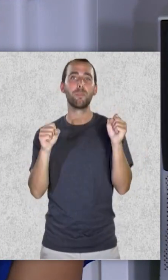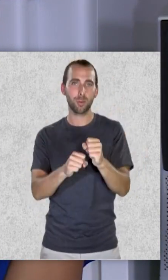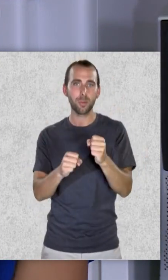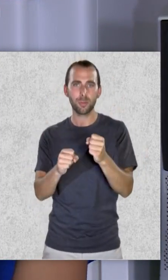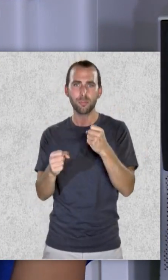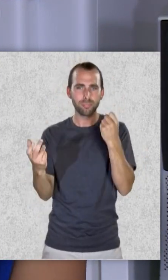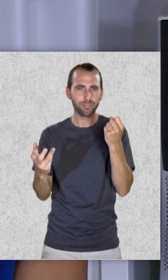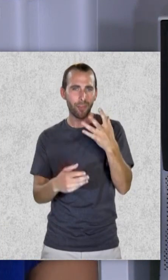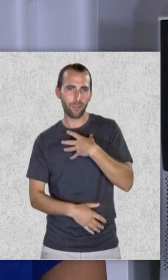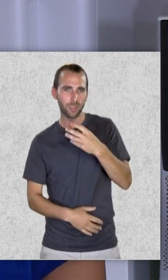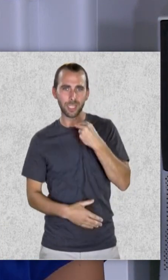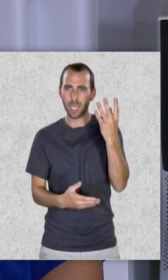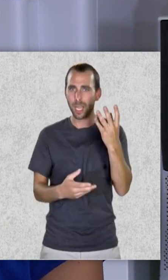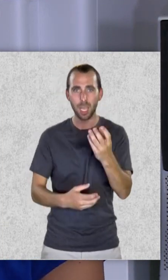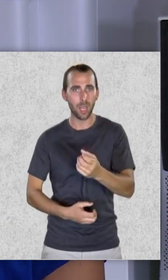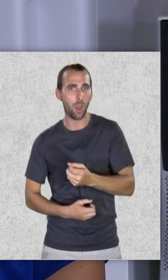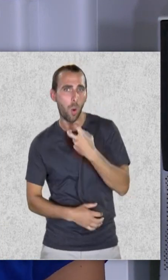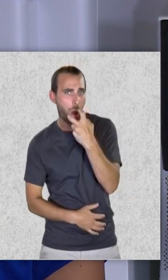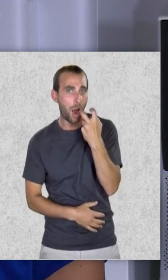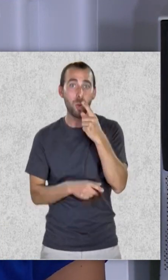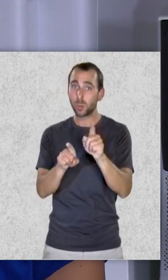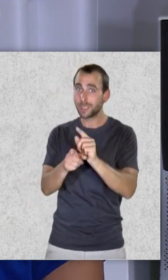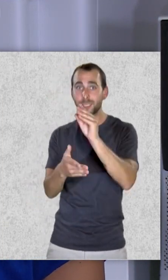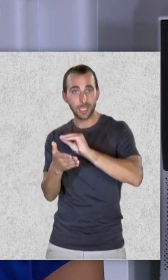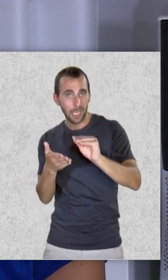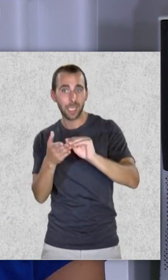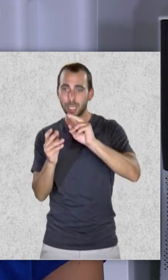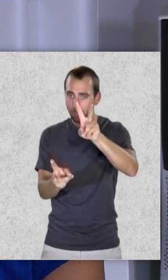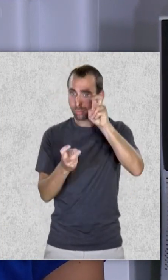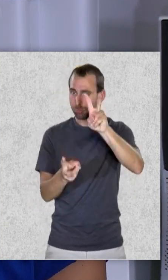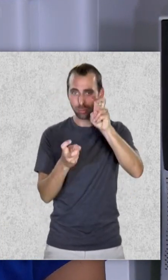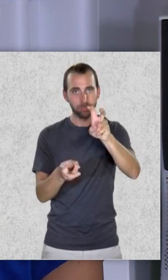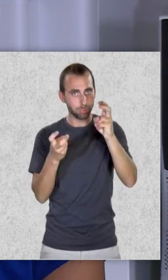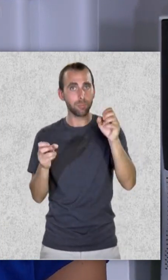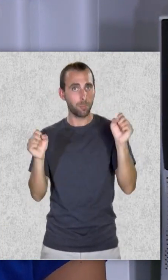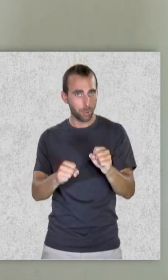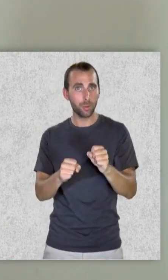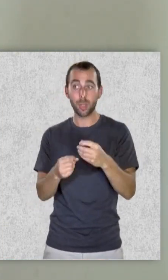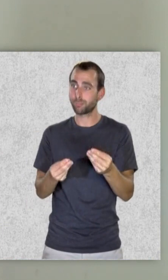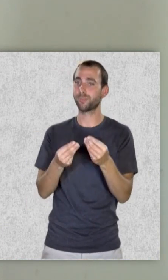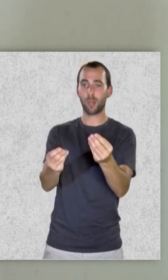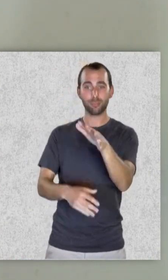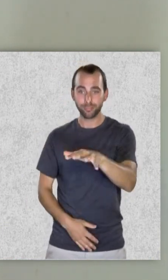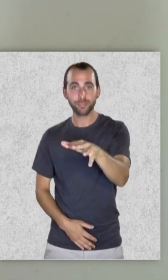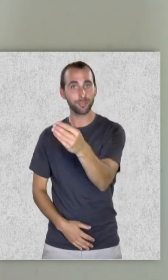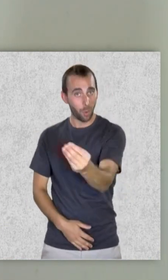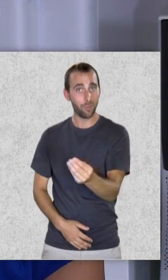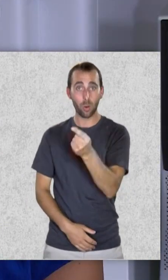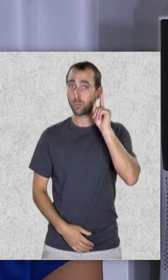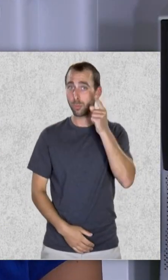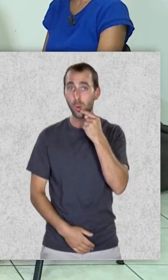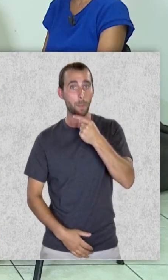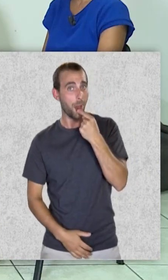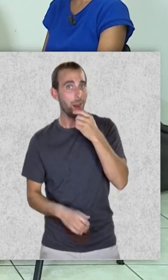français oral à l'écrit également, et de permettre à des enfants sourds de parler. D'accord. Sourds, Comme vous et complètement moi.